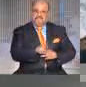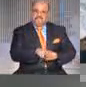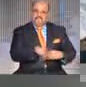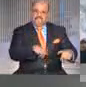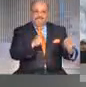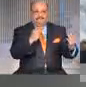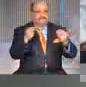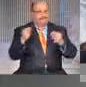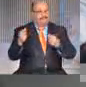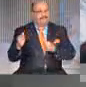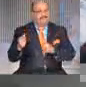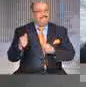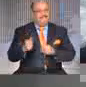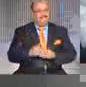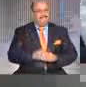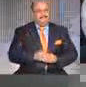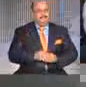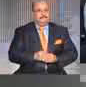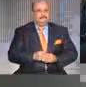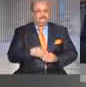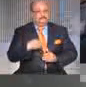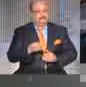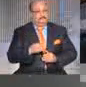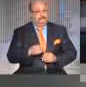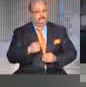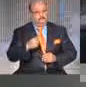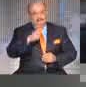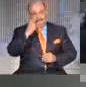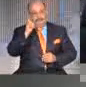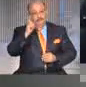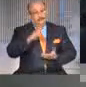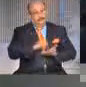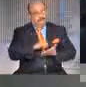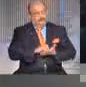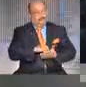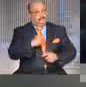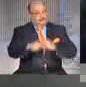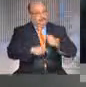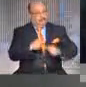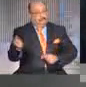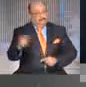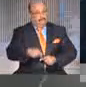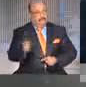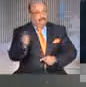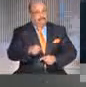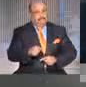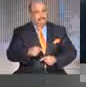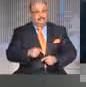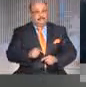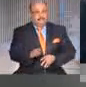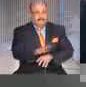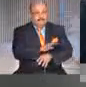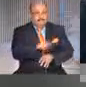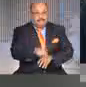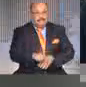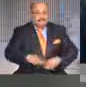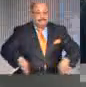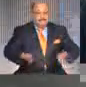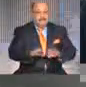معنا وزيد نحسوا الناس ونعرفوا بالصفاقس مزيانه. تحيا